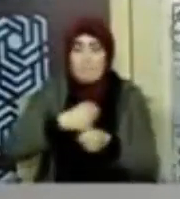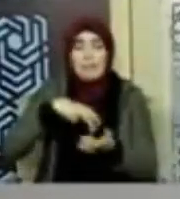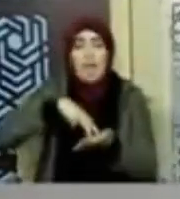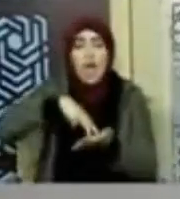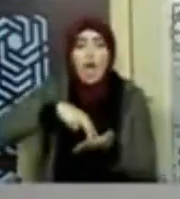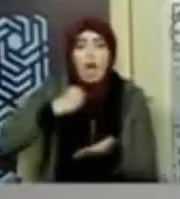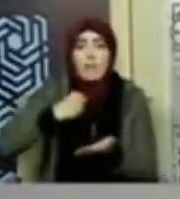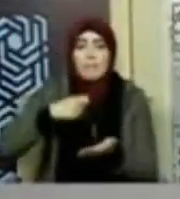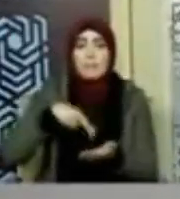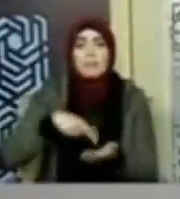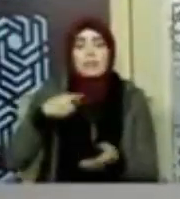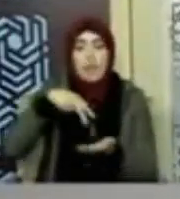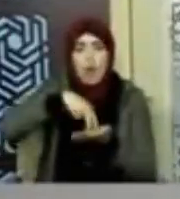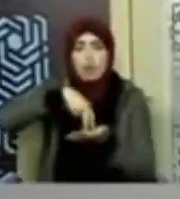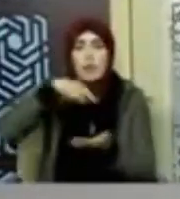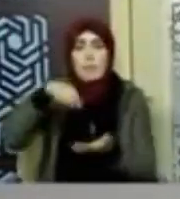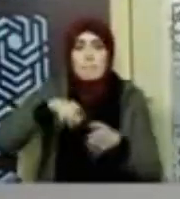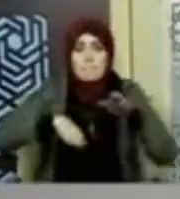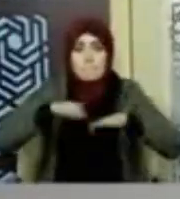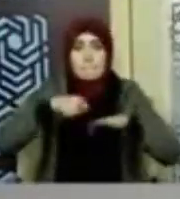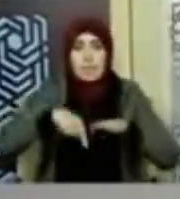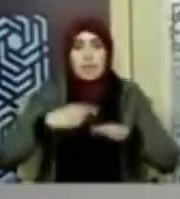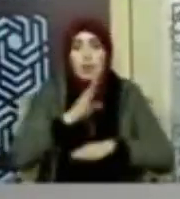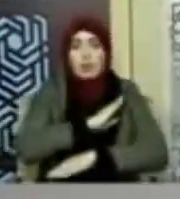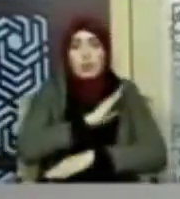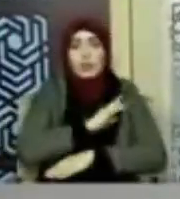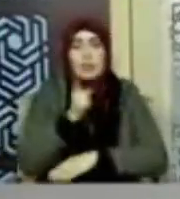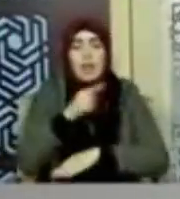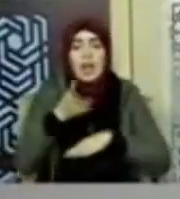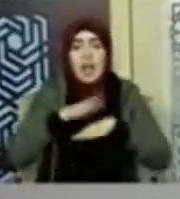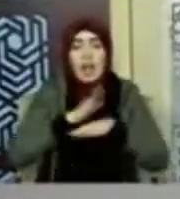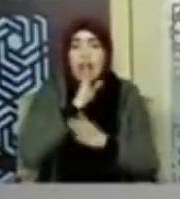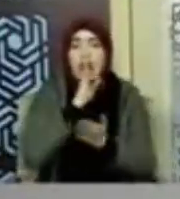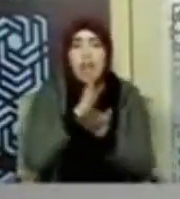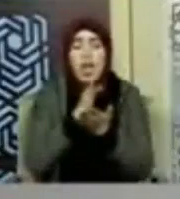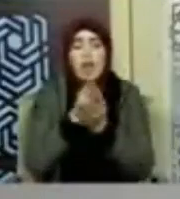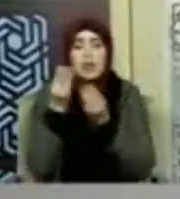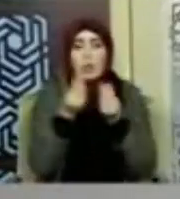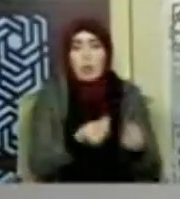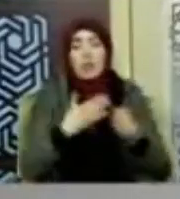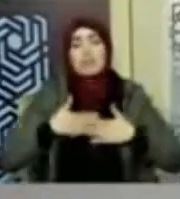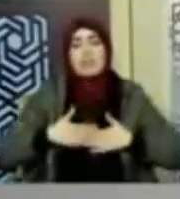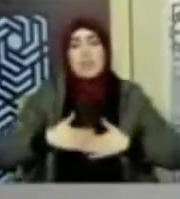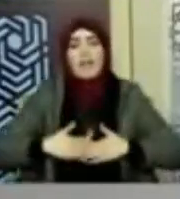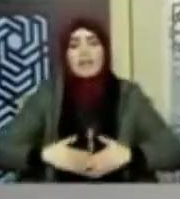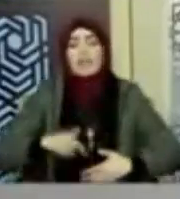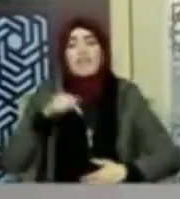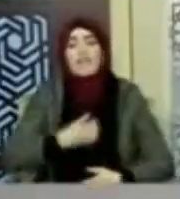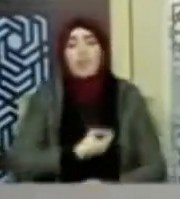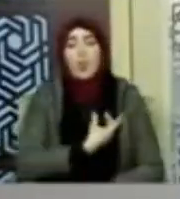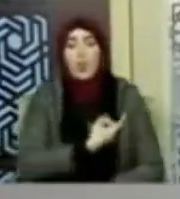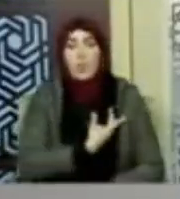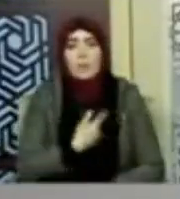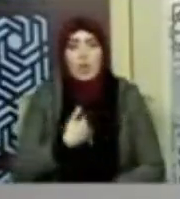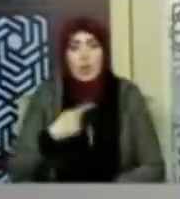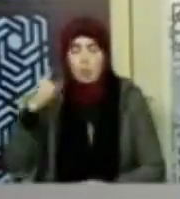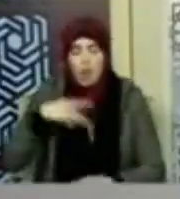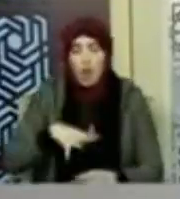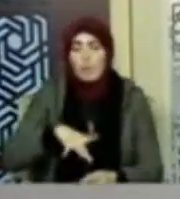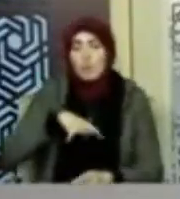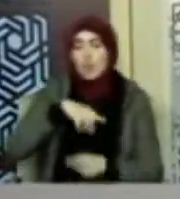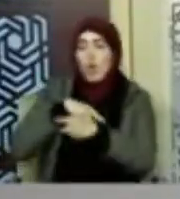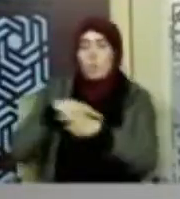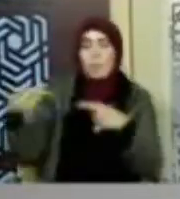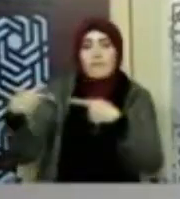جيشنا وشرطتنا على الحق، وألق السكينة في قلوبهم، وألق الرعب في قلوب أعدائهم يا